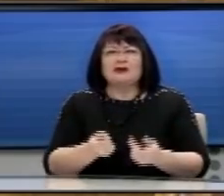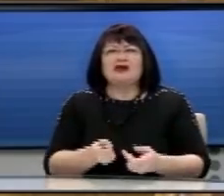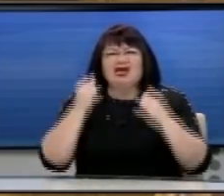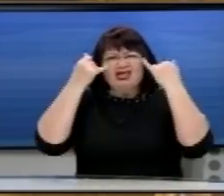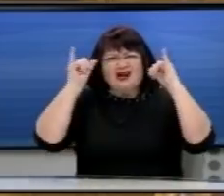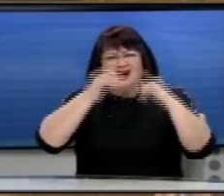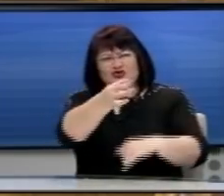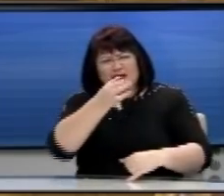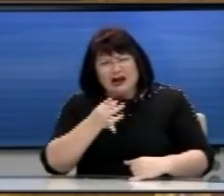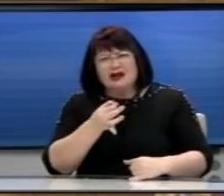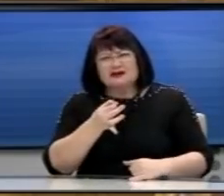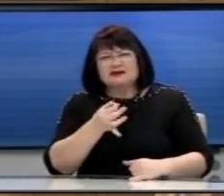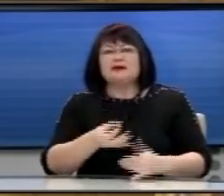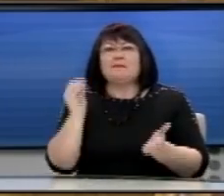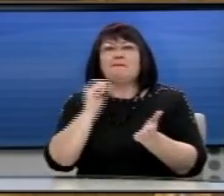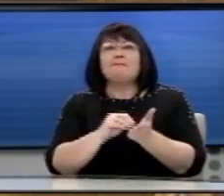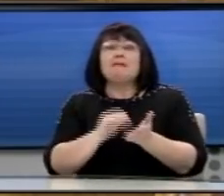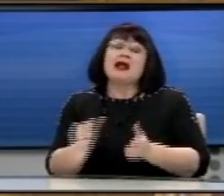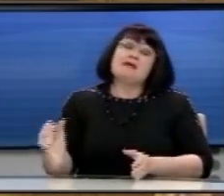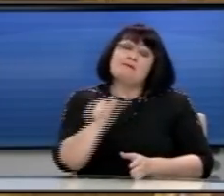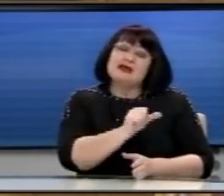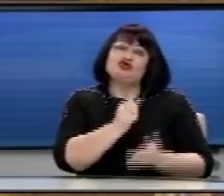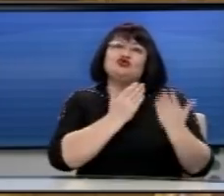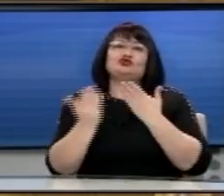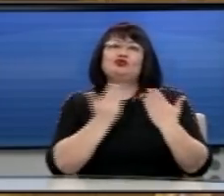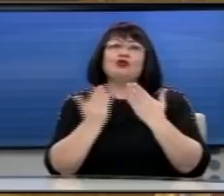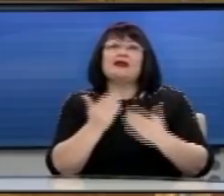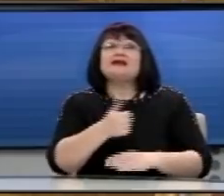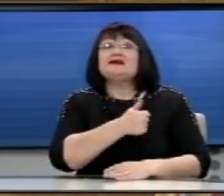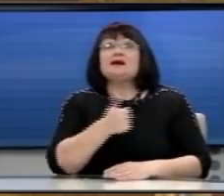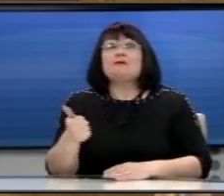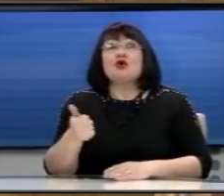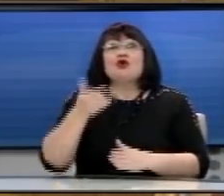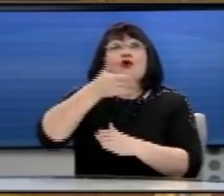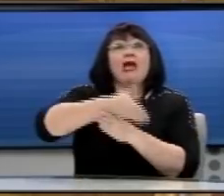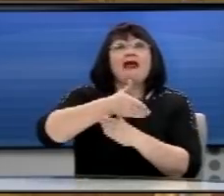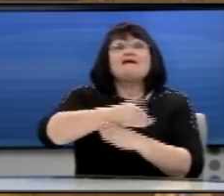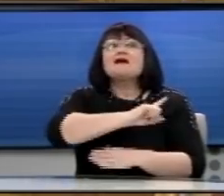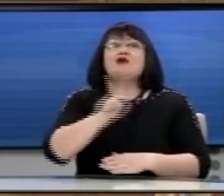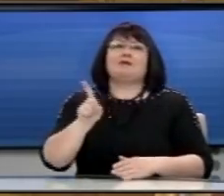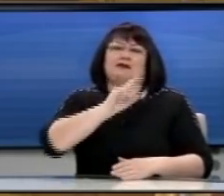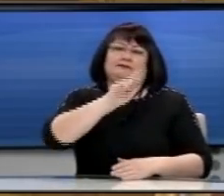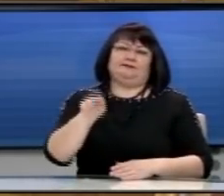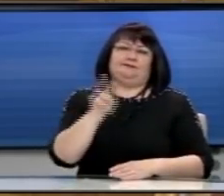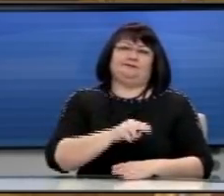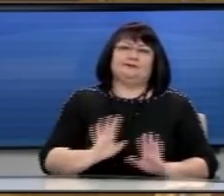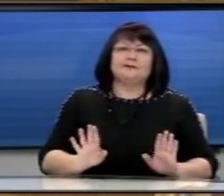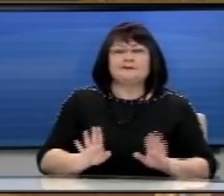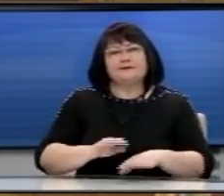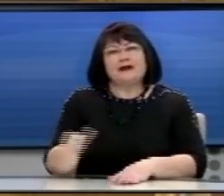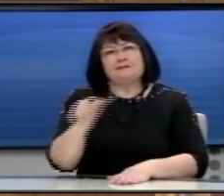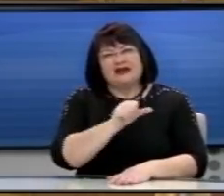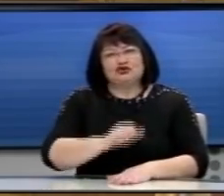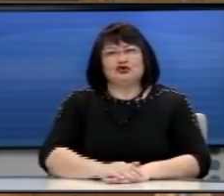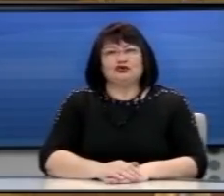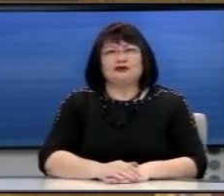είπατε ότι μπορούν να επιστρέψουν στην πόλη που σπουδάζουν μόνο για να ξενικιάσουν το σπίτι που έμεναν. Είναι αυτοί που, αν